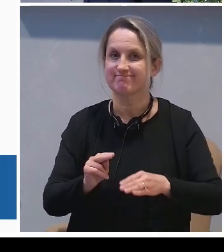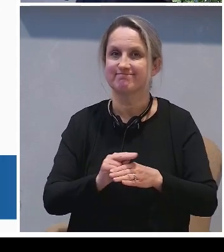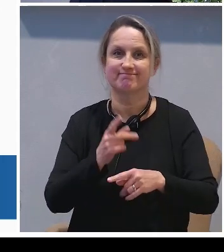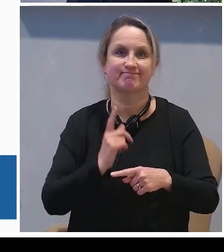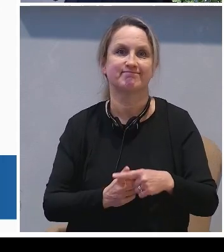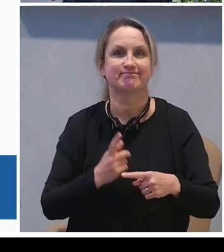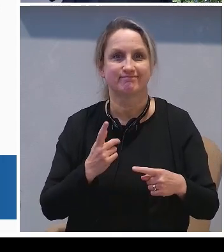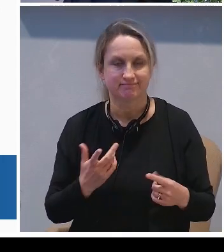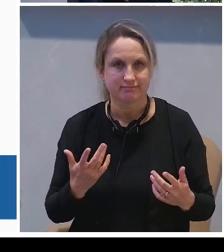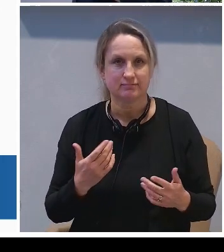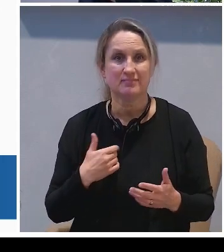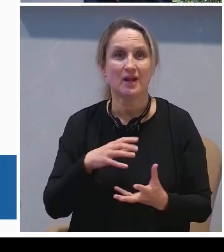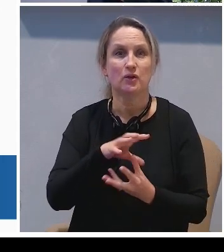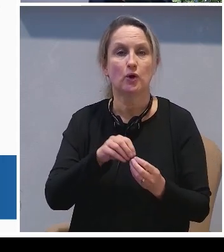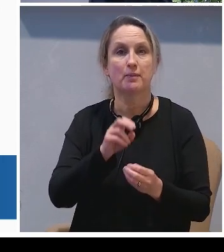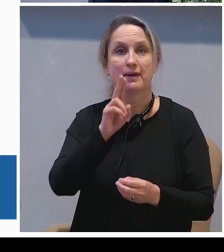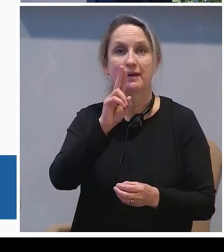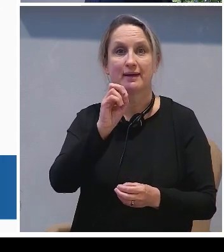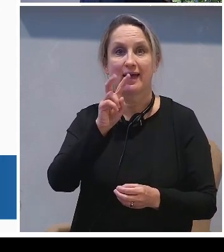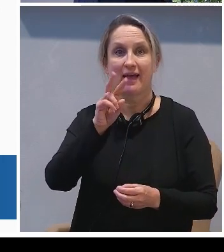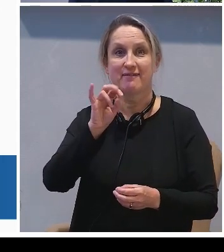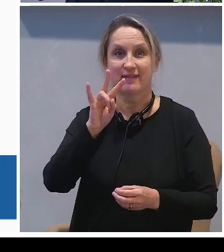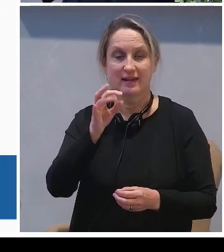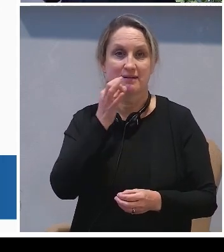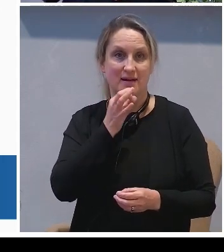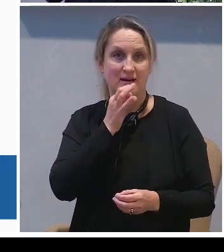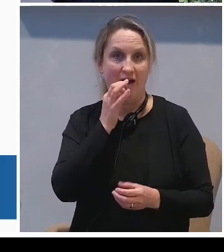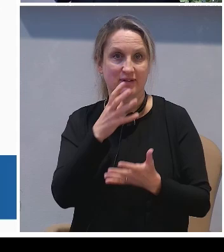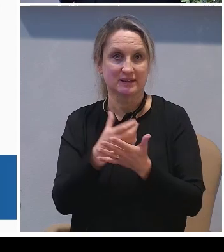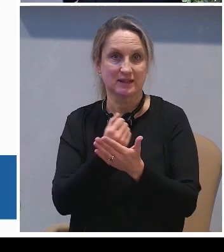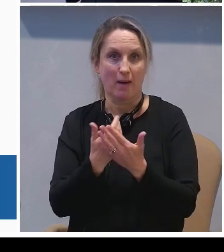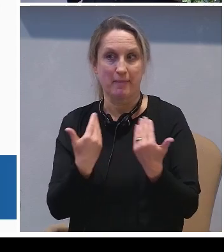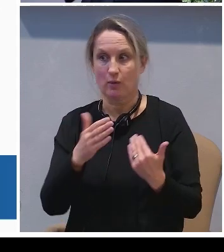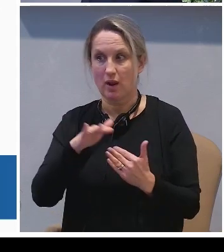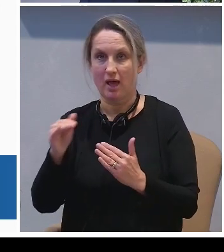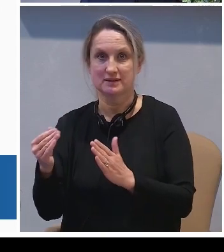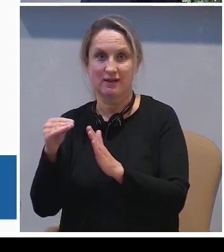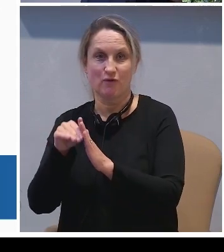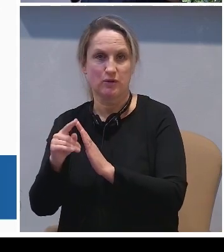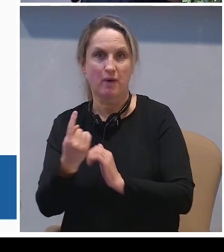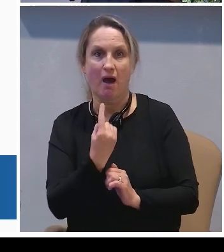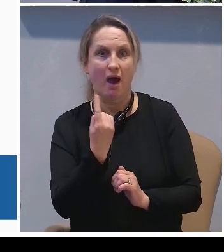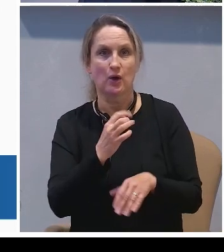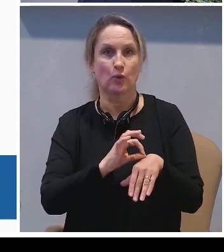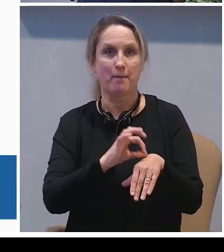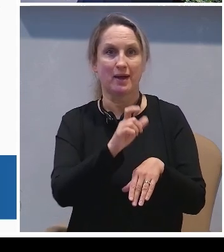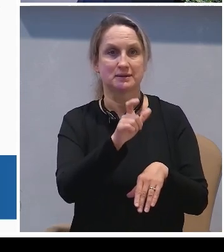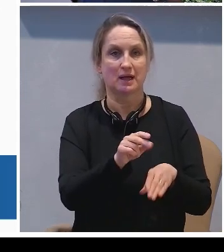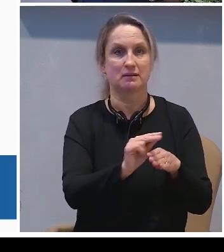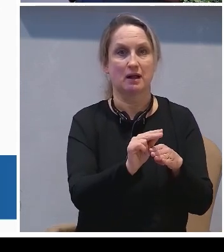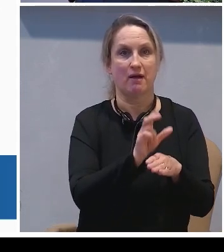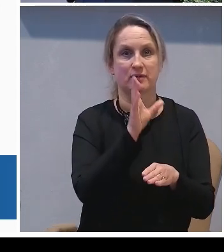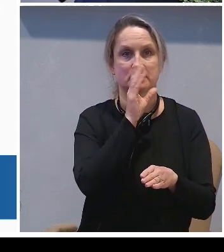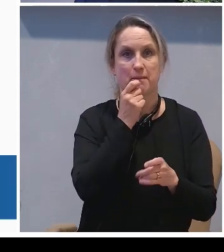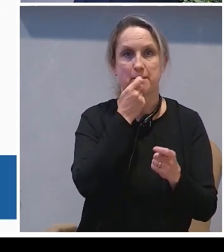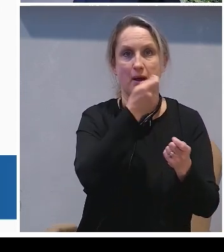ambulatory tulemusena patients? oli That Keri, is kes siis patients seda able ravi saab still to lastefondi walk on toel their own. 2023, And ainuke therefore, patsient, kellele me saime seda